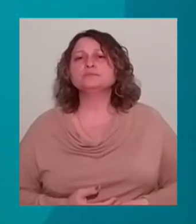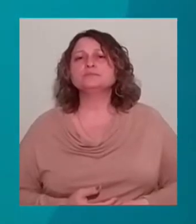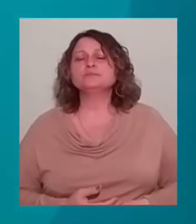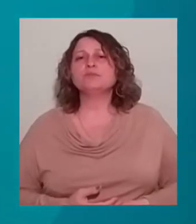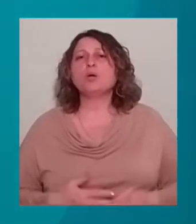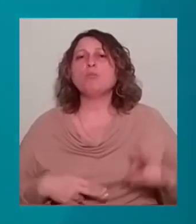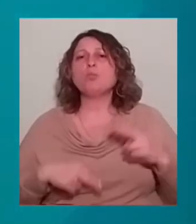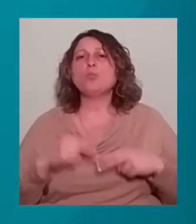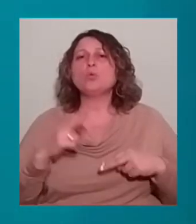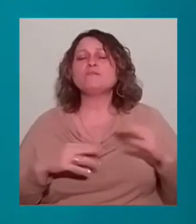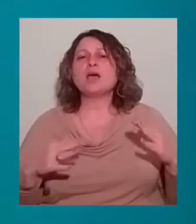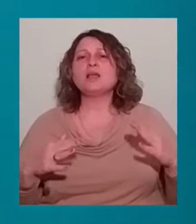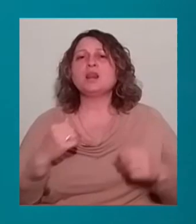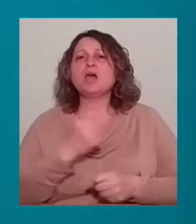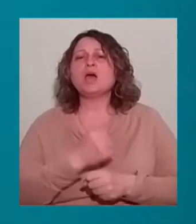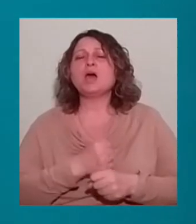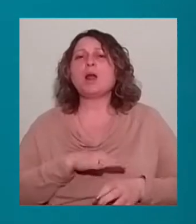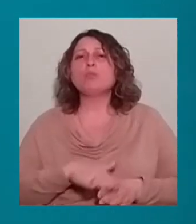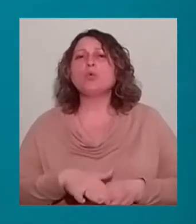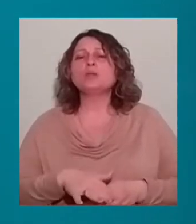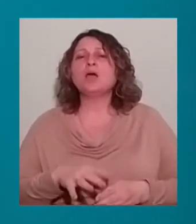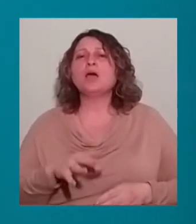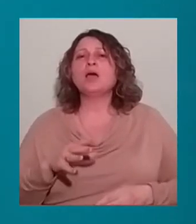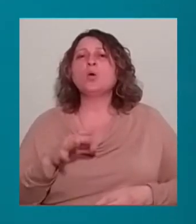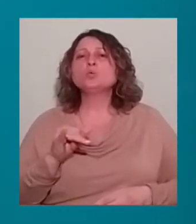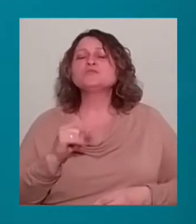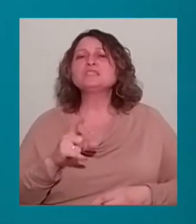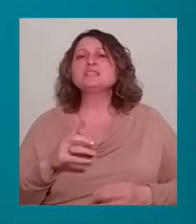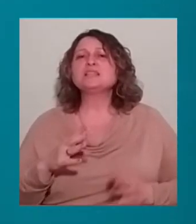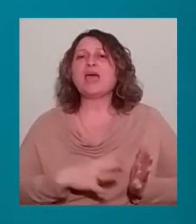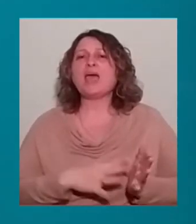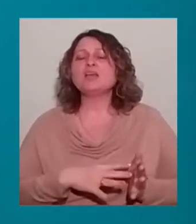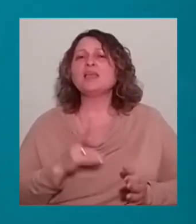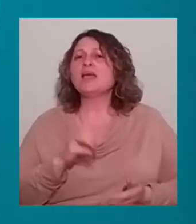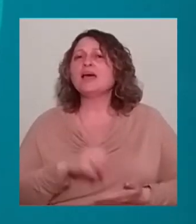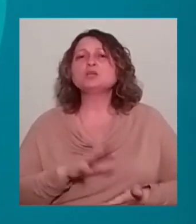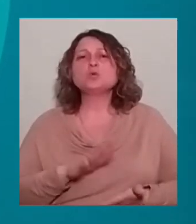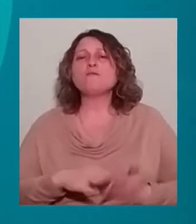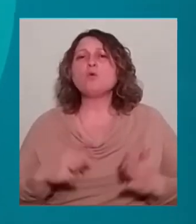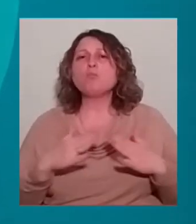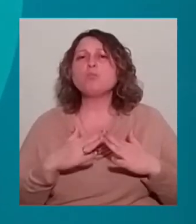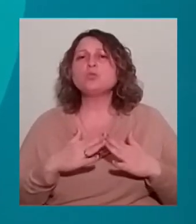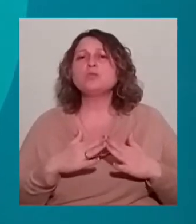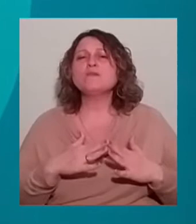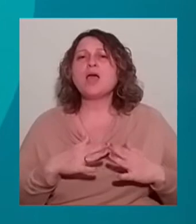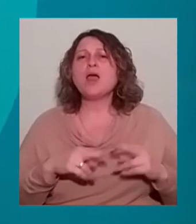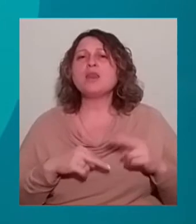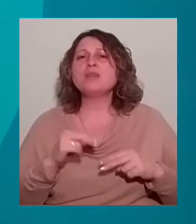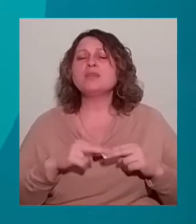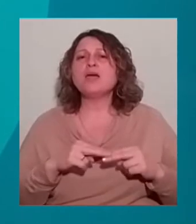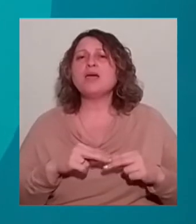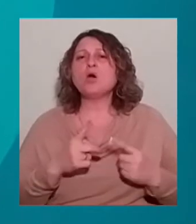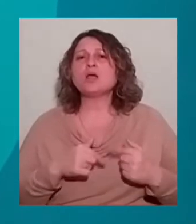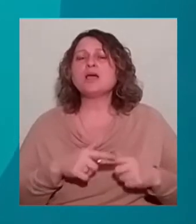Будівельні роботи на військовому узвозі 9 в Одесі не реєструвалися у державному будівельному контролі Одеської міськради та є